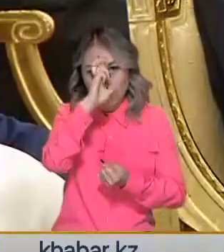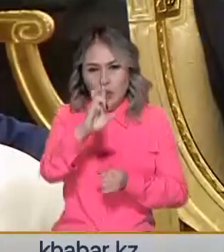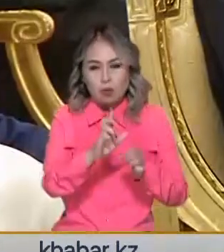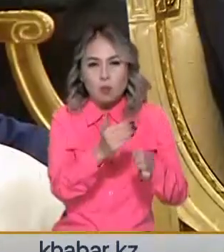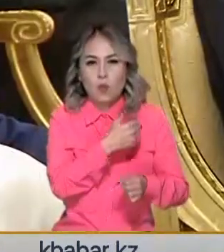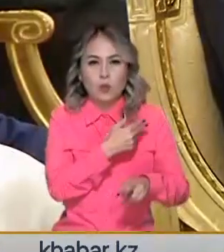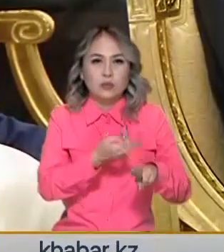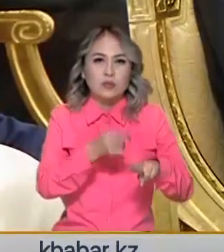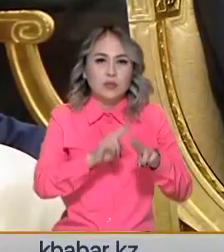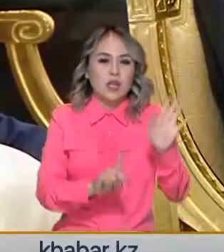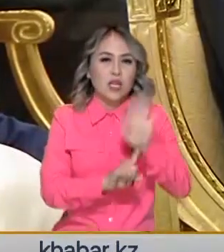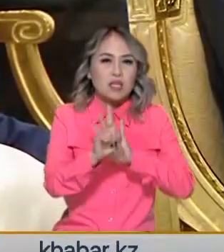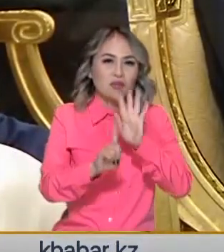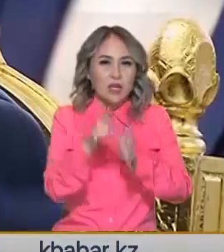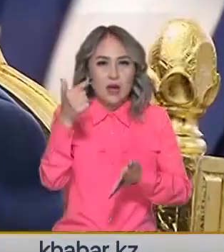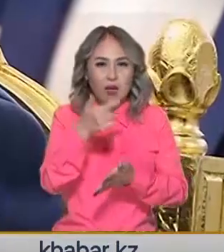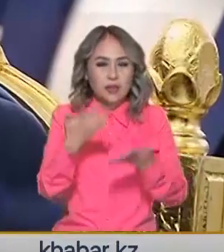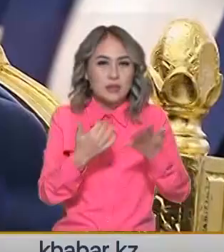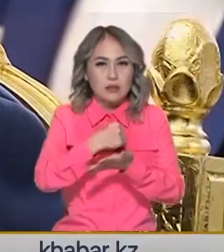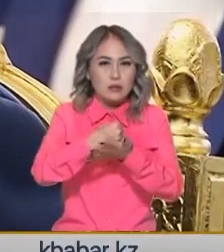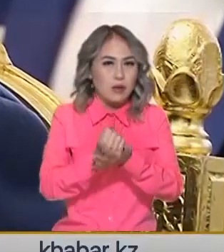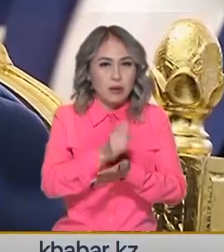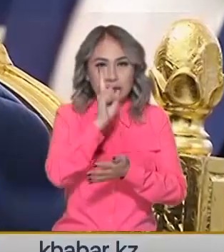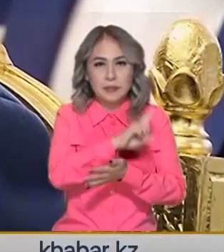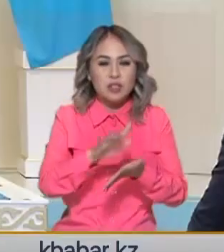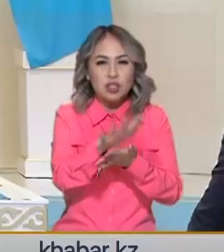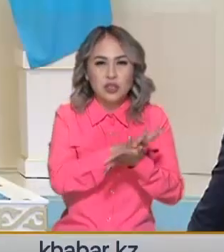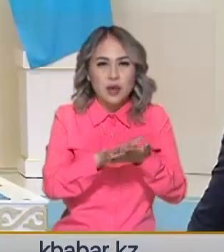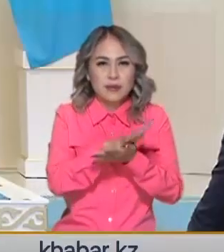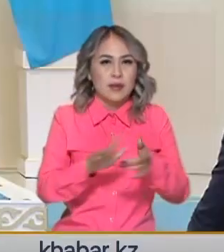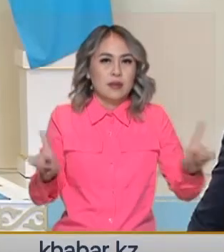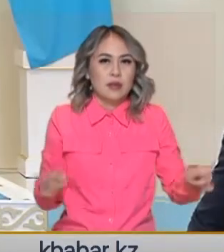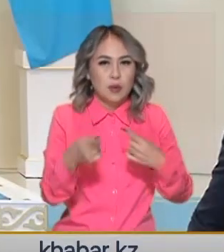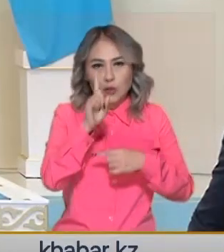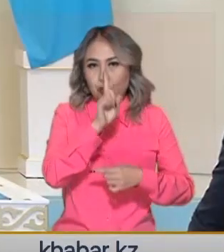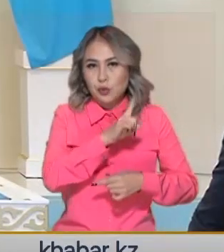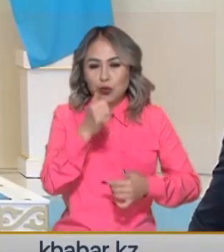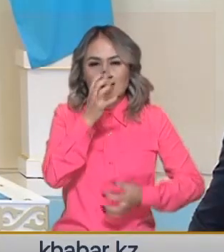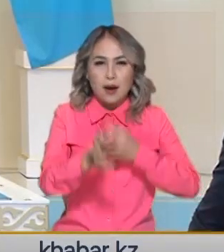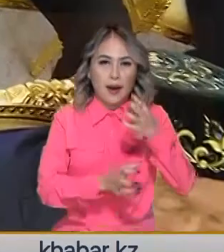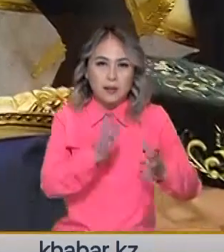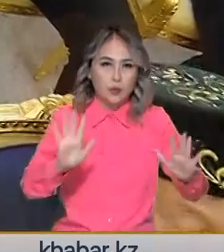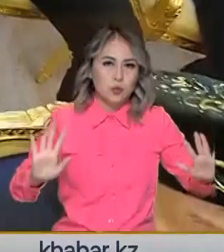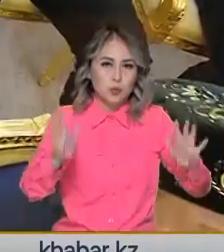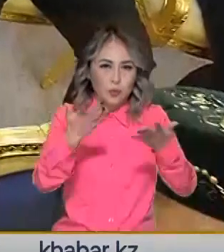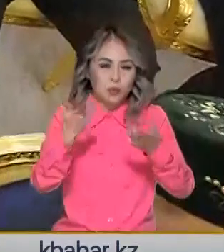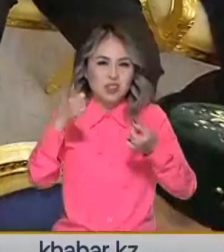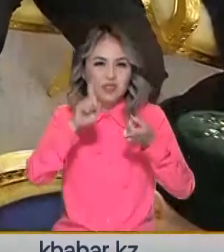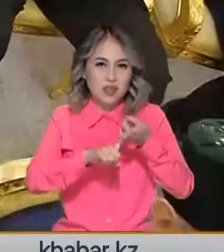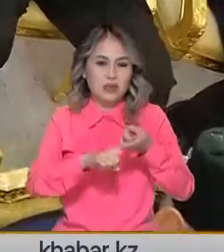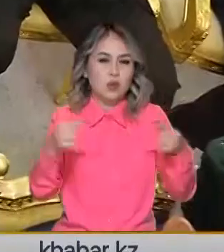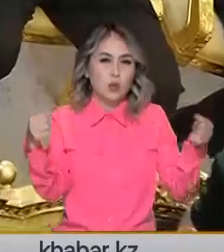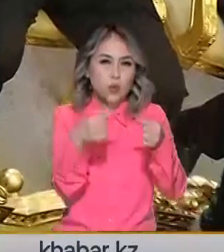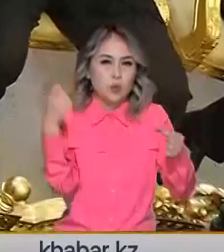басты кепілі. Елде тұрақтылық болмаса, ешқандай даму болмайтынын қазір әлемде болып жатқан оқиғалардан